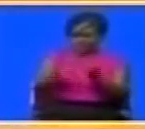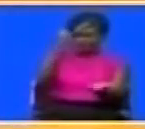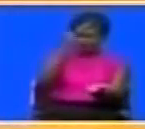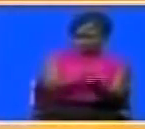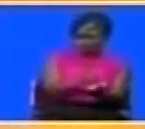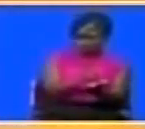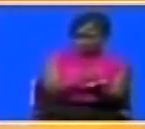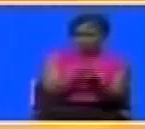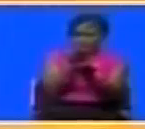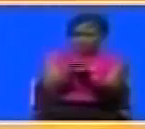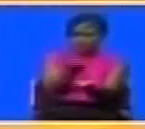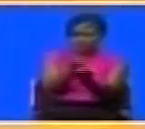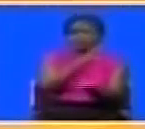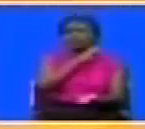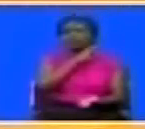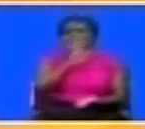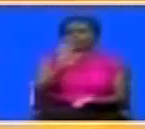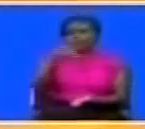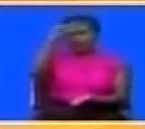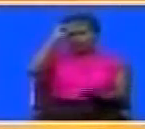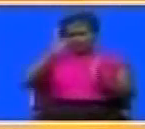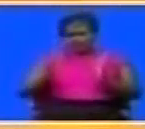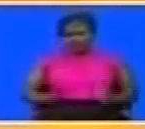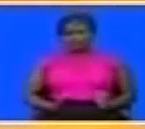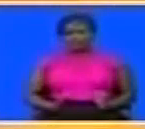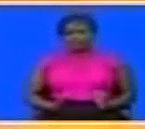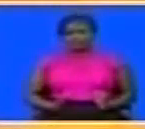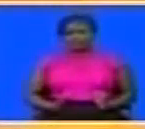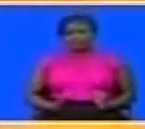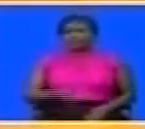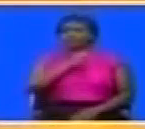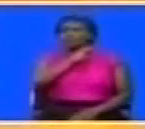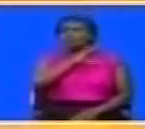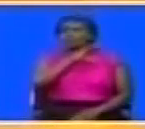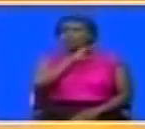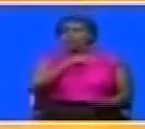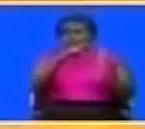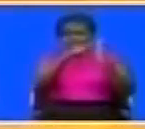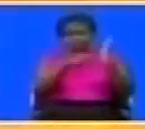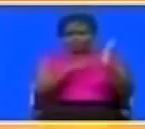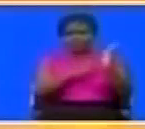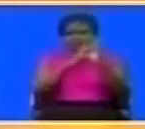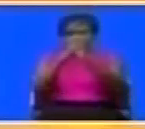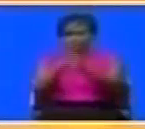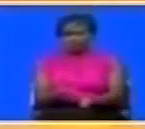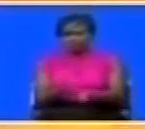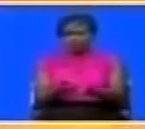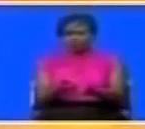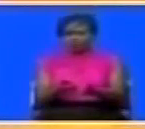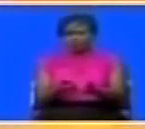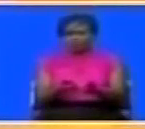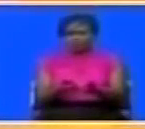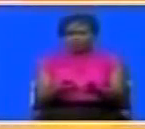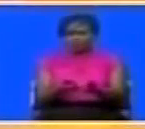lengo la kuwasilisha malalamishi yao kwa gavana Kinuthi Ambugwa. Malalamishi hayo ni kuhusu ripoti ya mhasibu mkuu wa